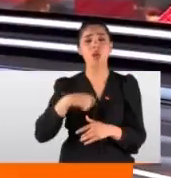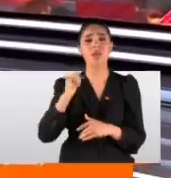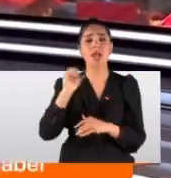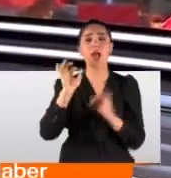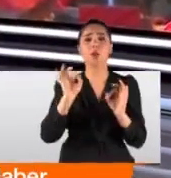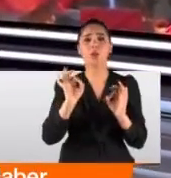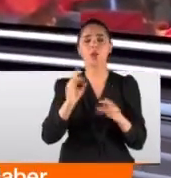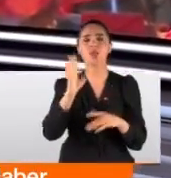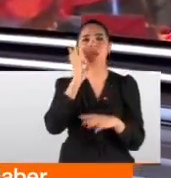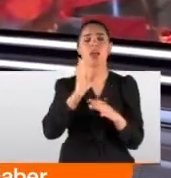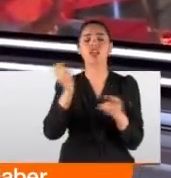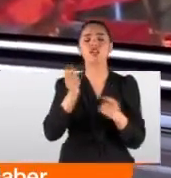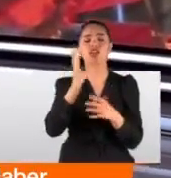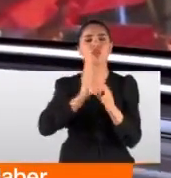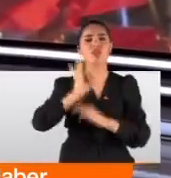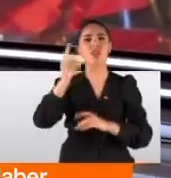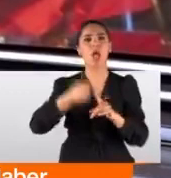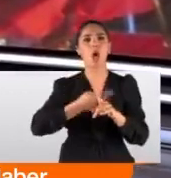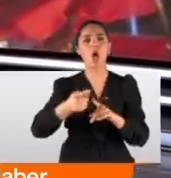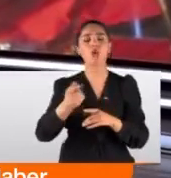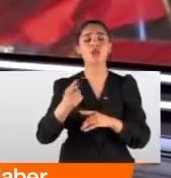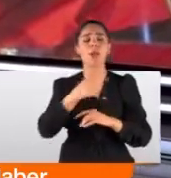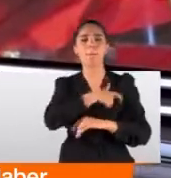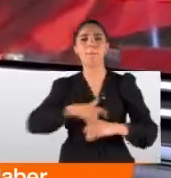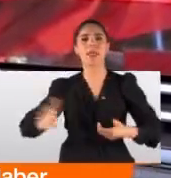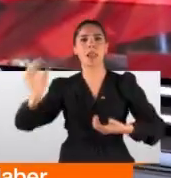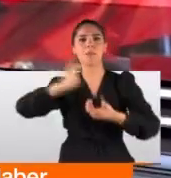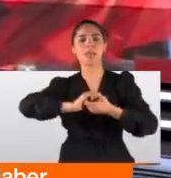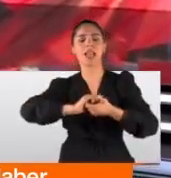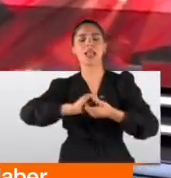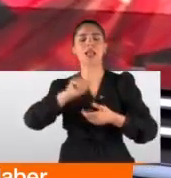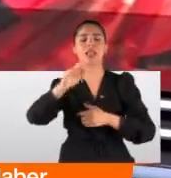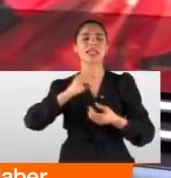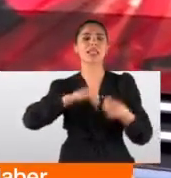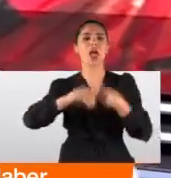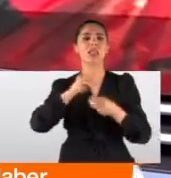iş insanlarının ortak vurgusuysa milli birlik ve dayanışma oldu.